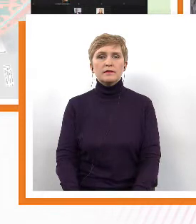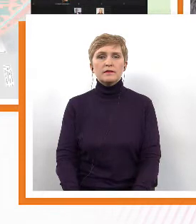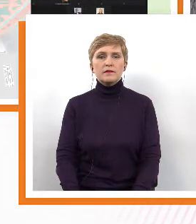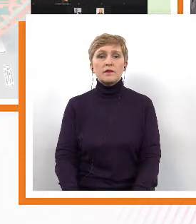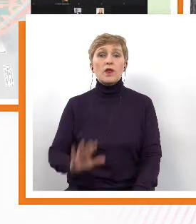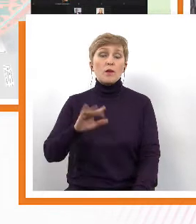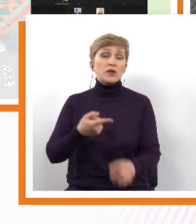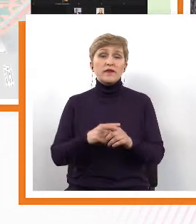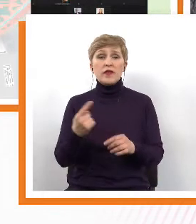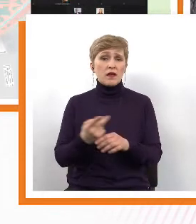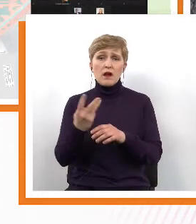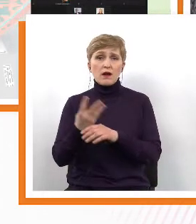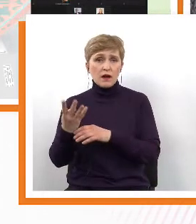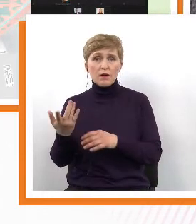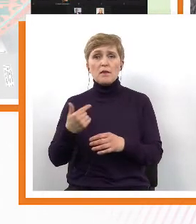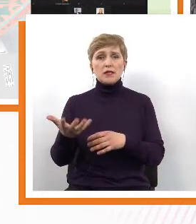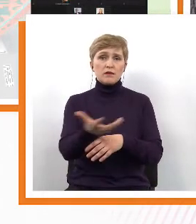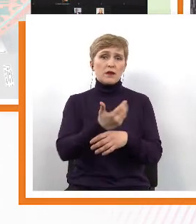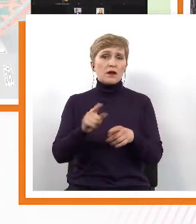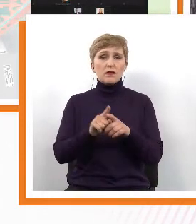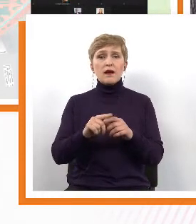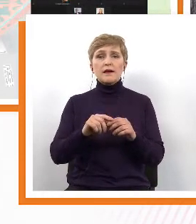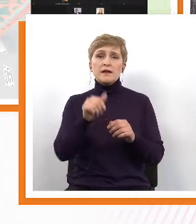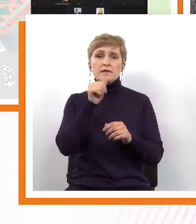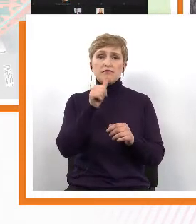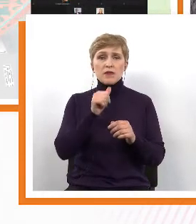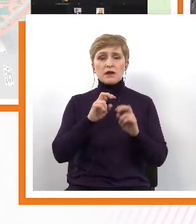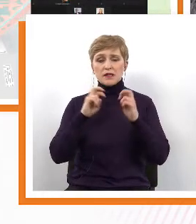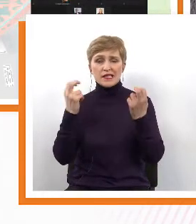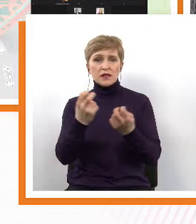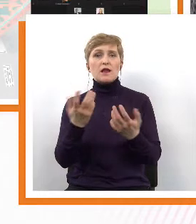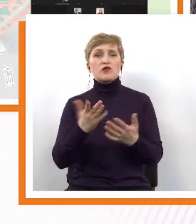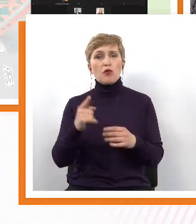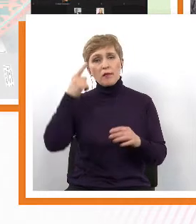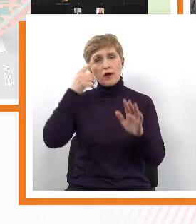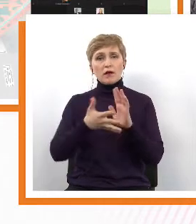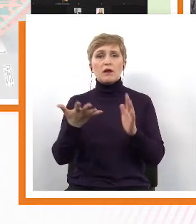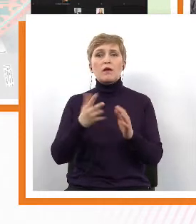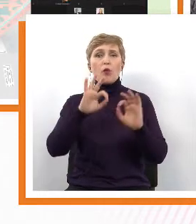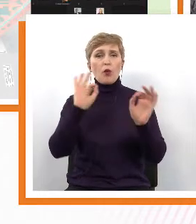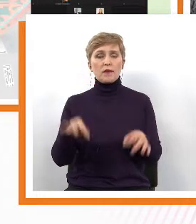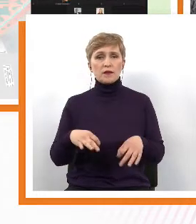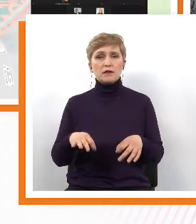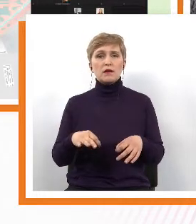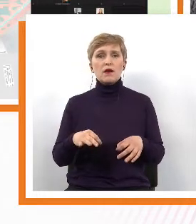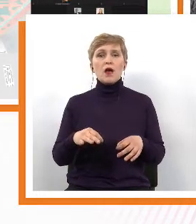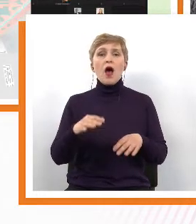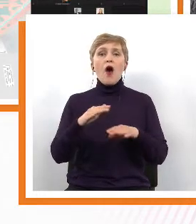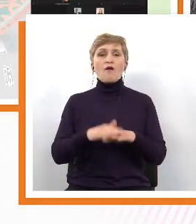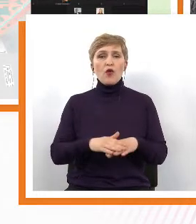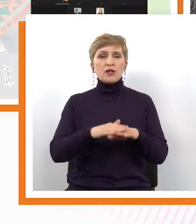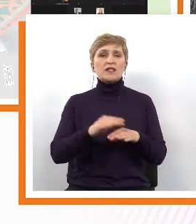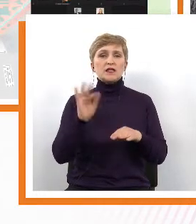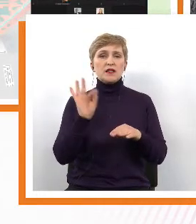после этого неоднократно мы собирали такие экспертные заседания для того, чтобы понять вообще, каким образом фонды целевых капиталов могут